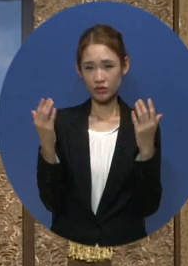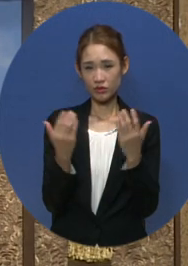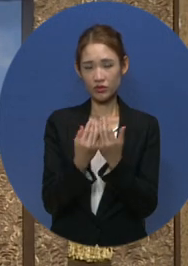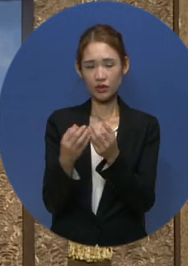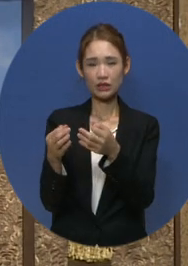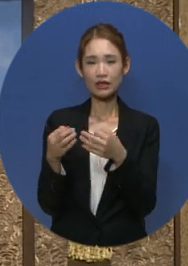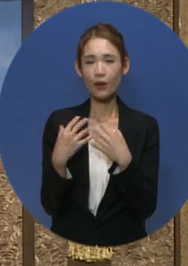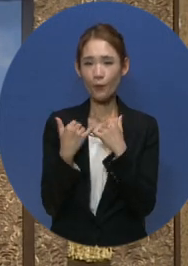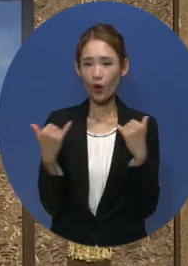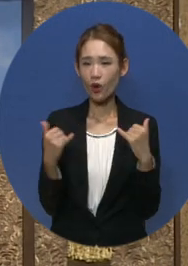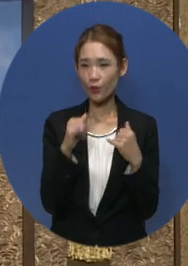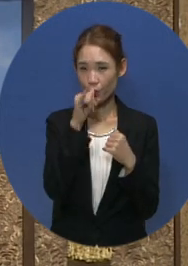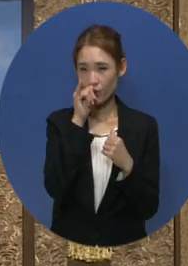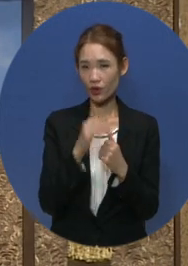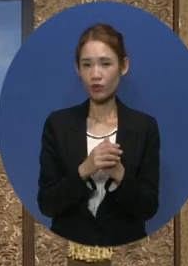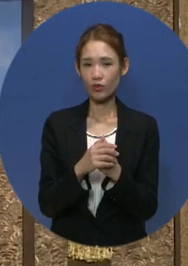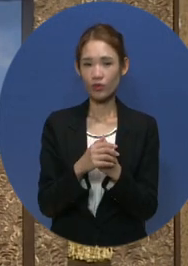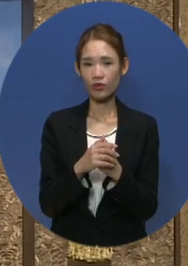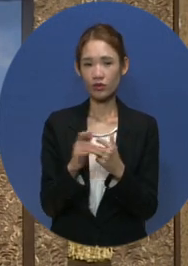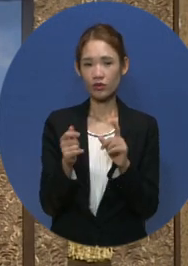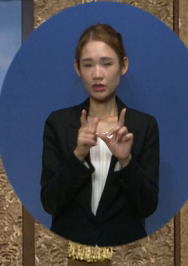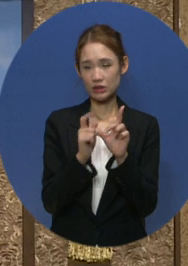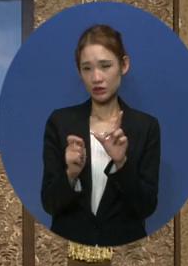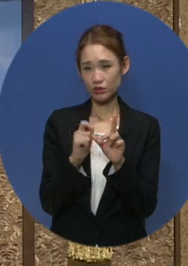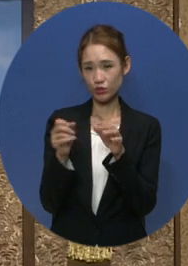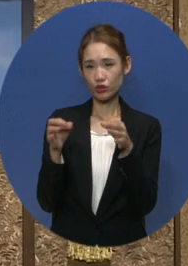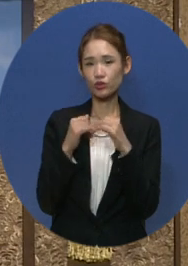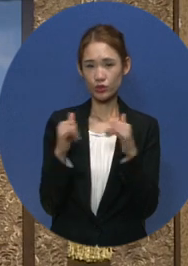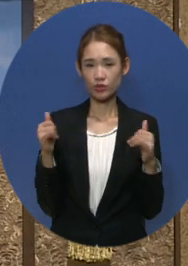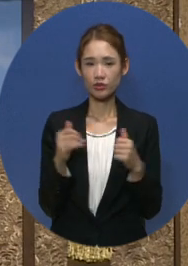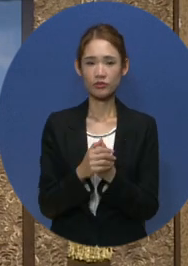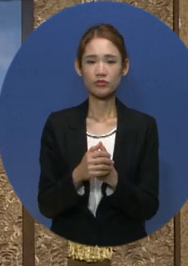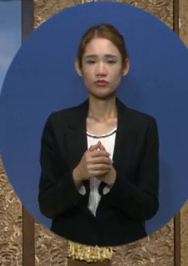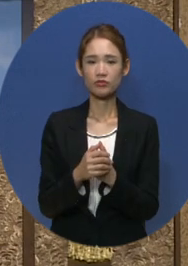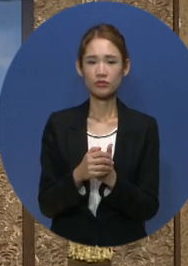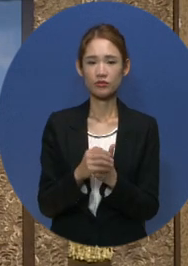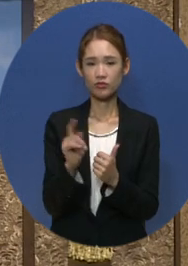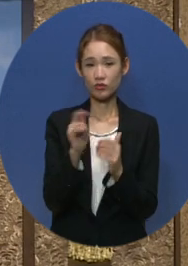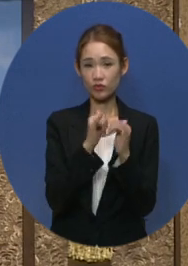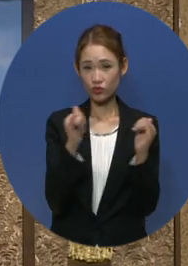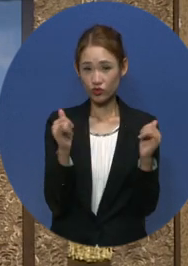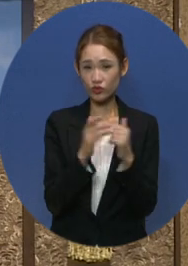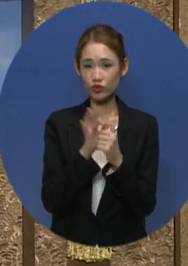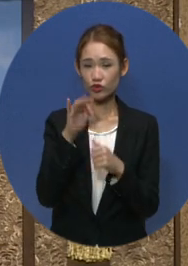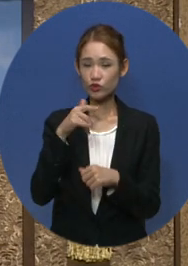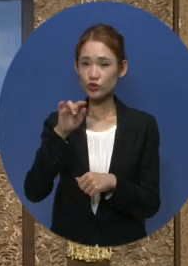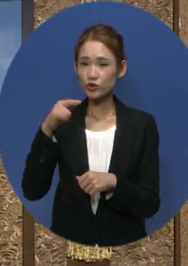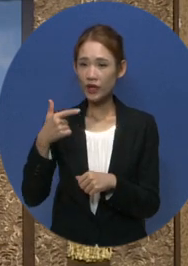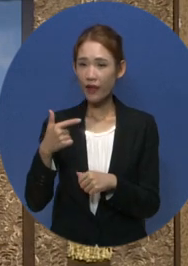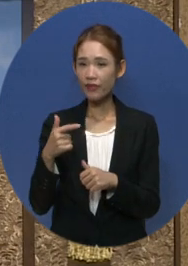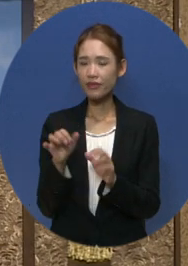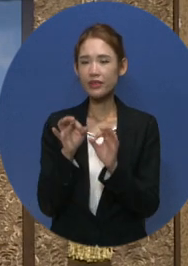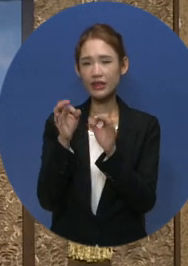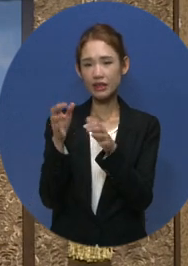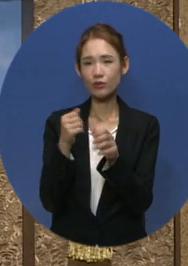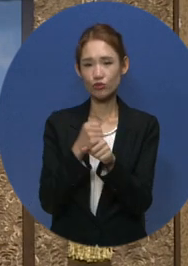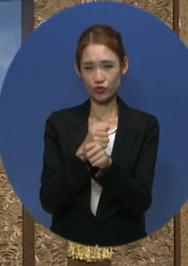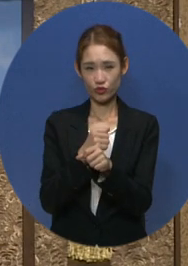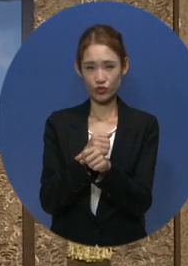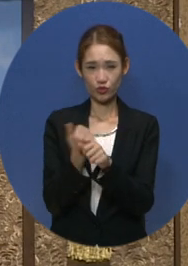전액을 기부하신 분도 계시고, 아니면 그 중에 일부를 기부하신 분도 계시고, 예. 또 어떤 분들은 유산 기부라 그래가지고, 네.